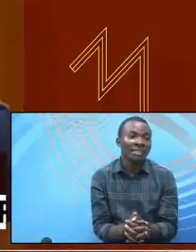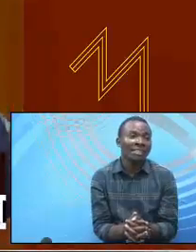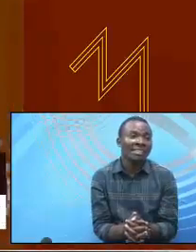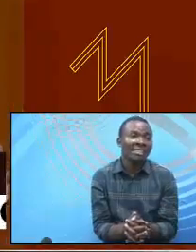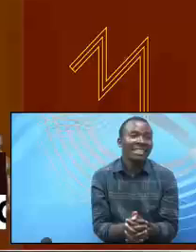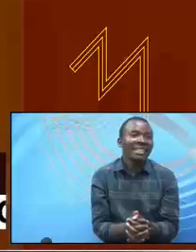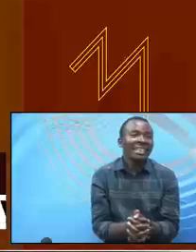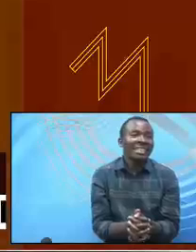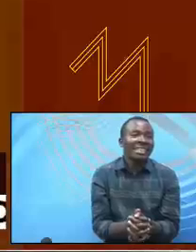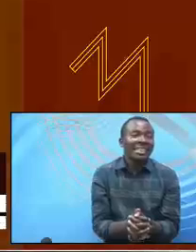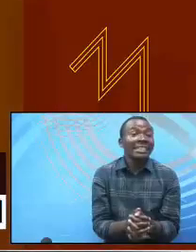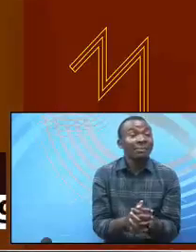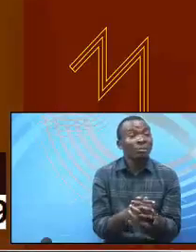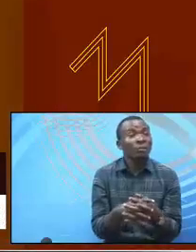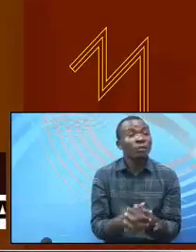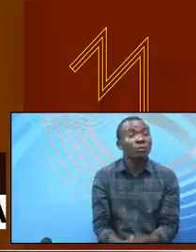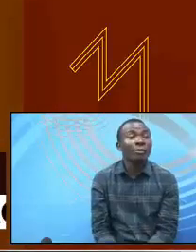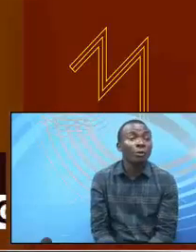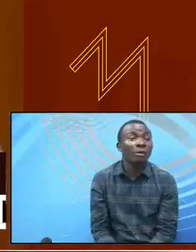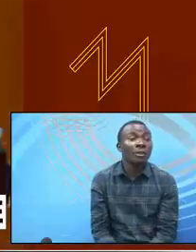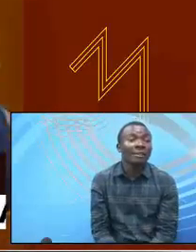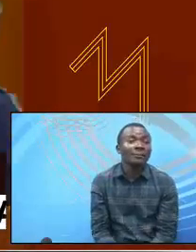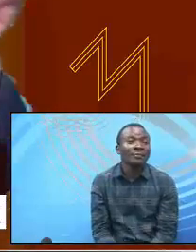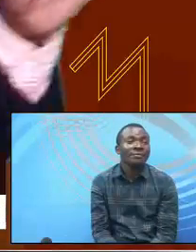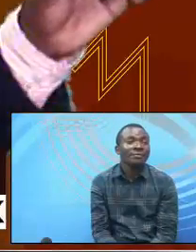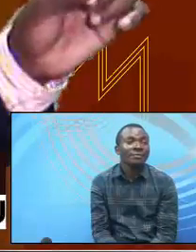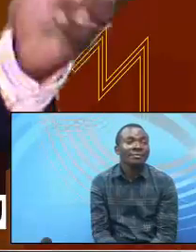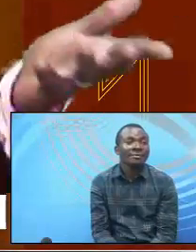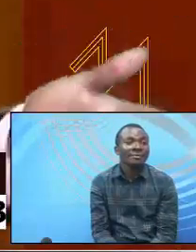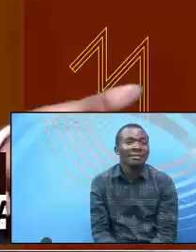bamutware. Ni kimwe n'umuntu ufite umwe wo kutabona.